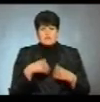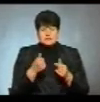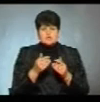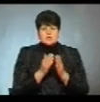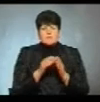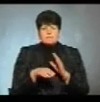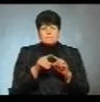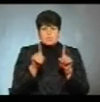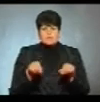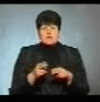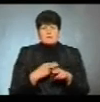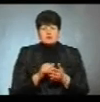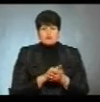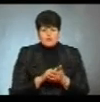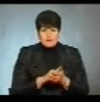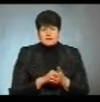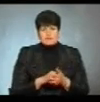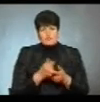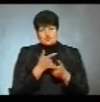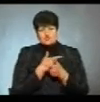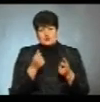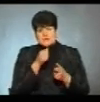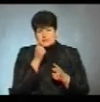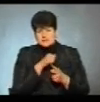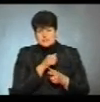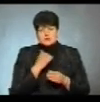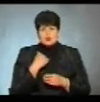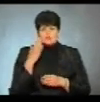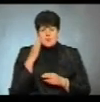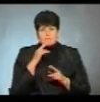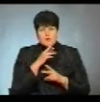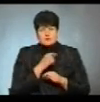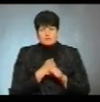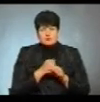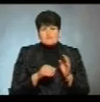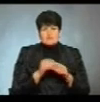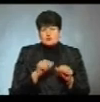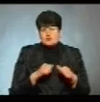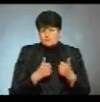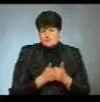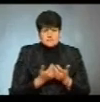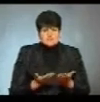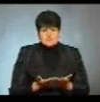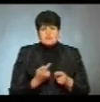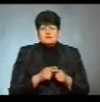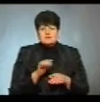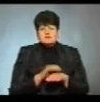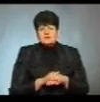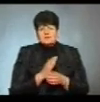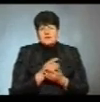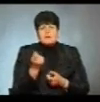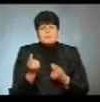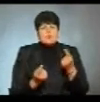належних документів, розголошення таємниці голосування, помилки в роботі виборчих комісій. Але ці факти носили